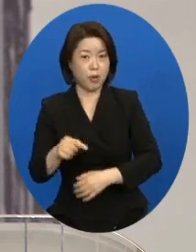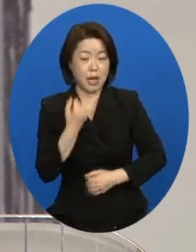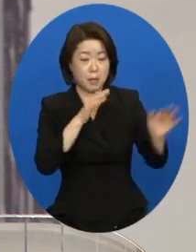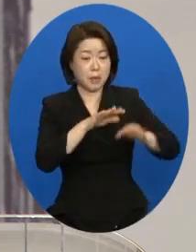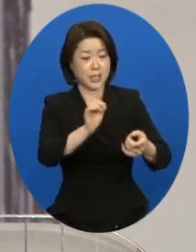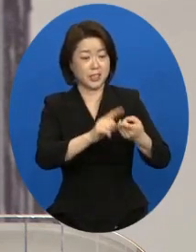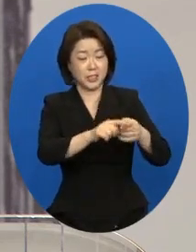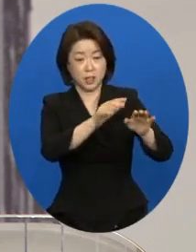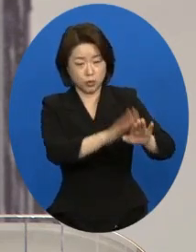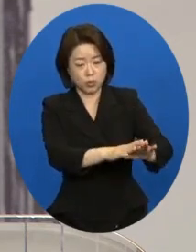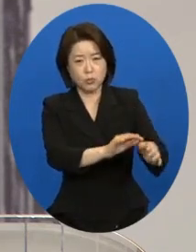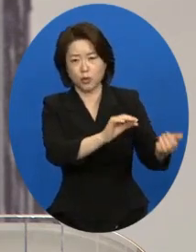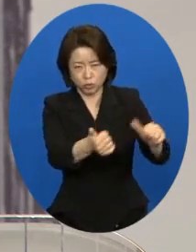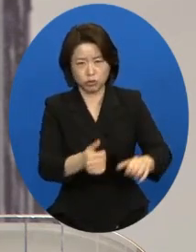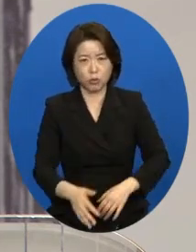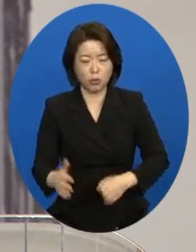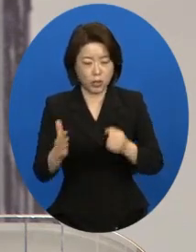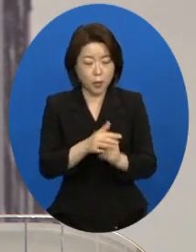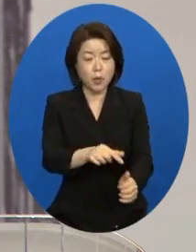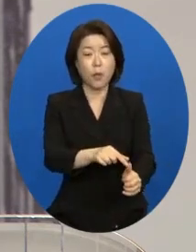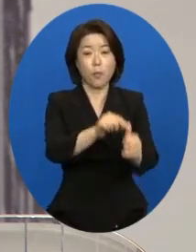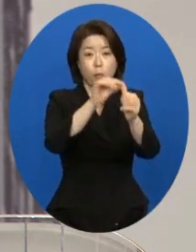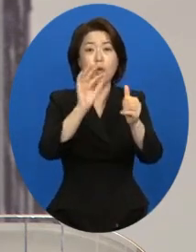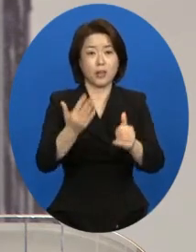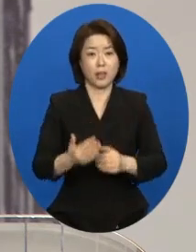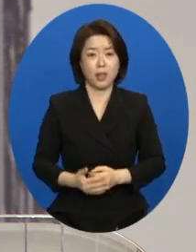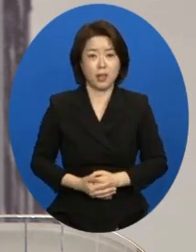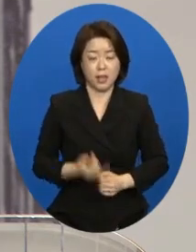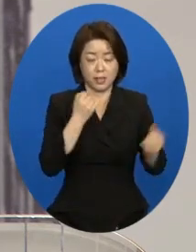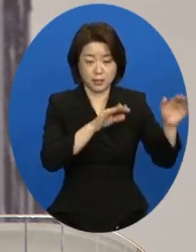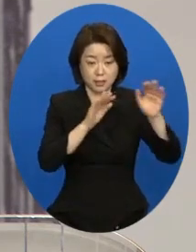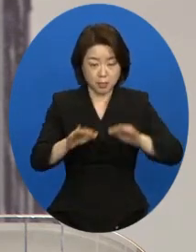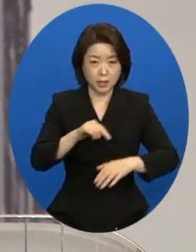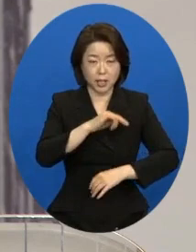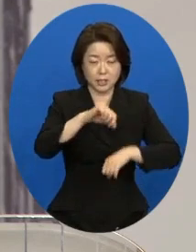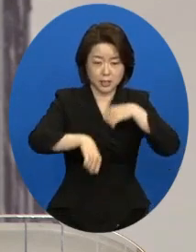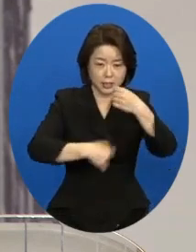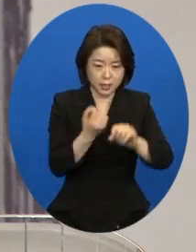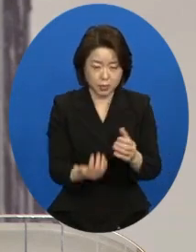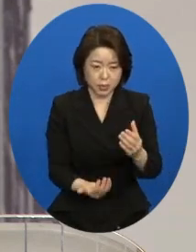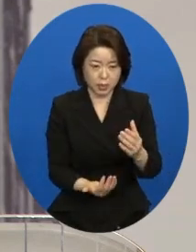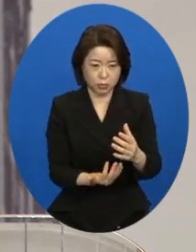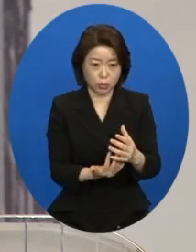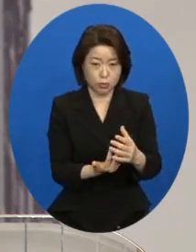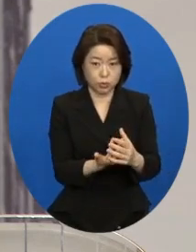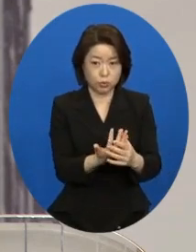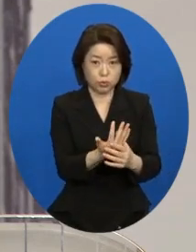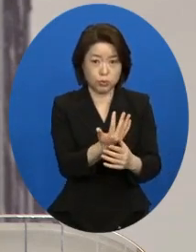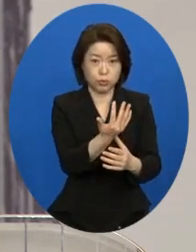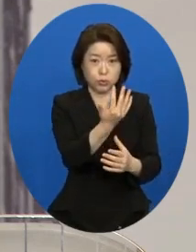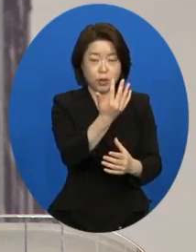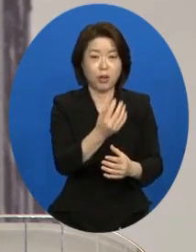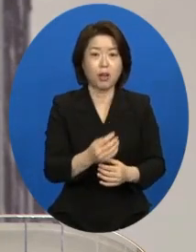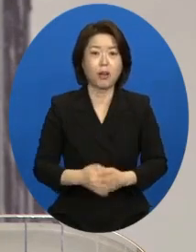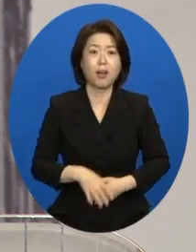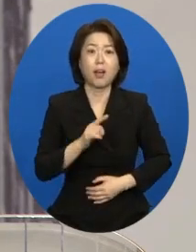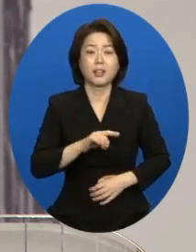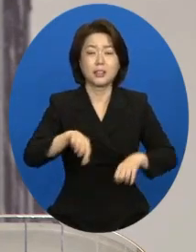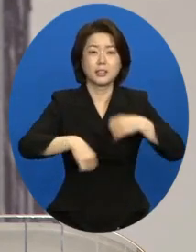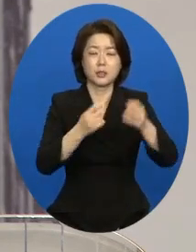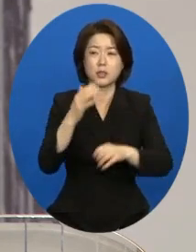있으면. 그래서 건져내라고 하셨거든요. 근데 그 바다에서 짐승이 올라오게 되는 거예요. 이 짐승들은